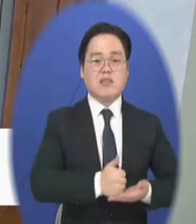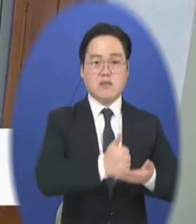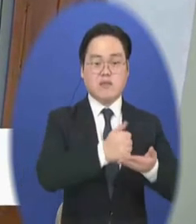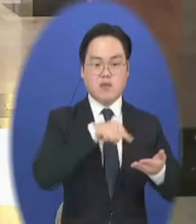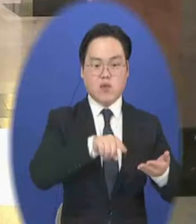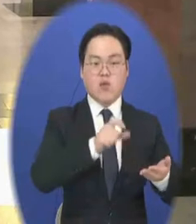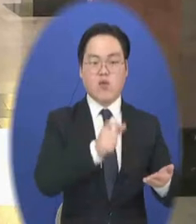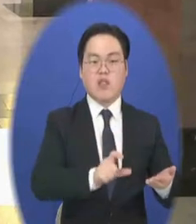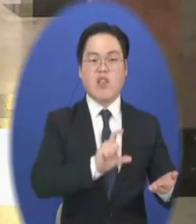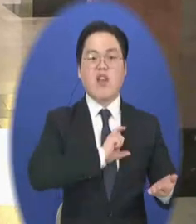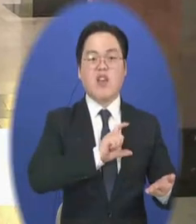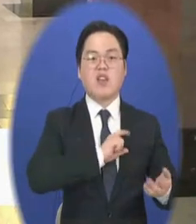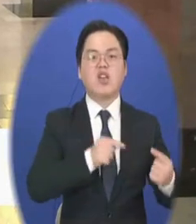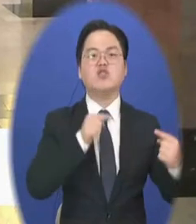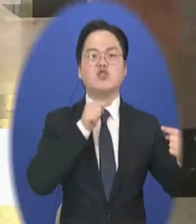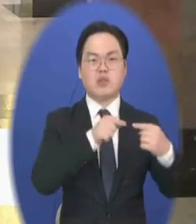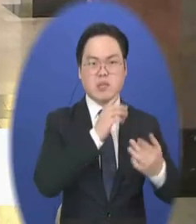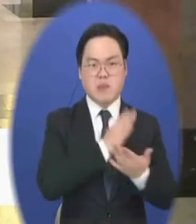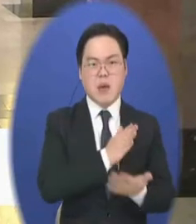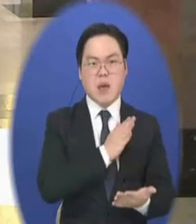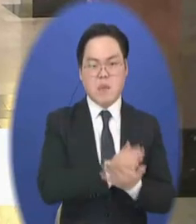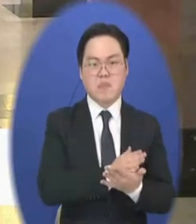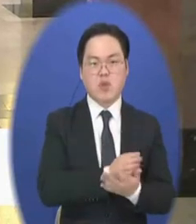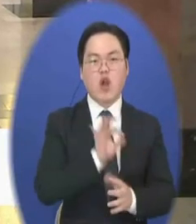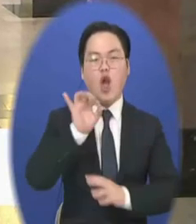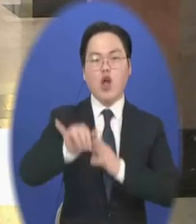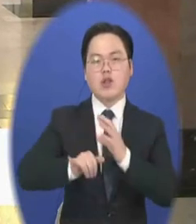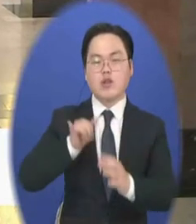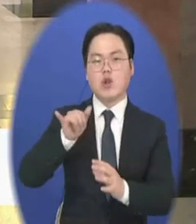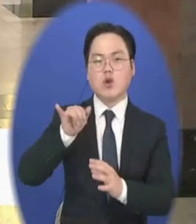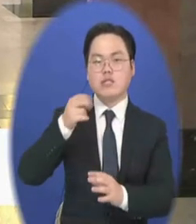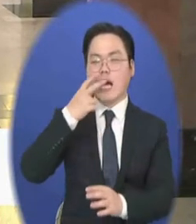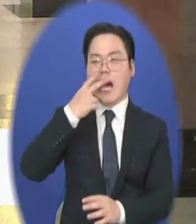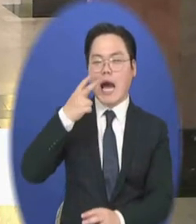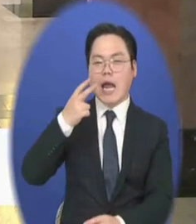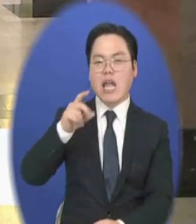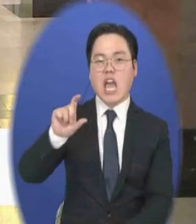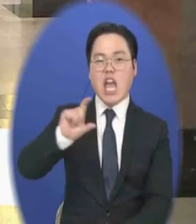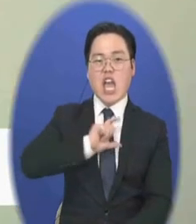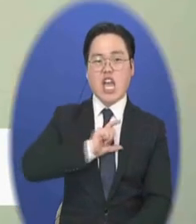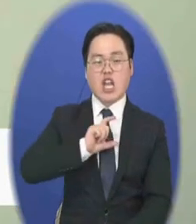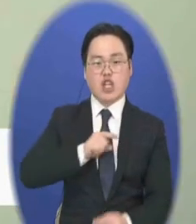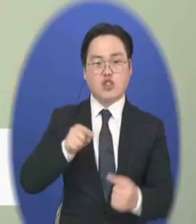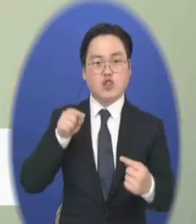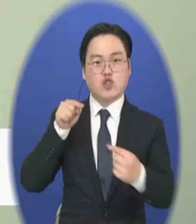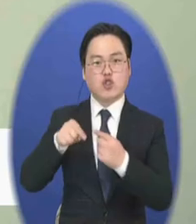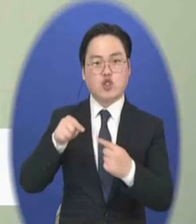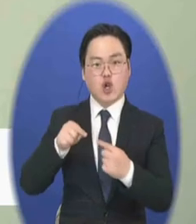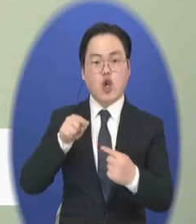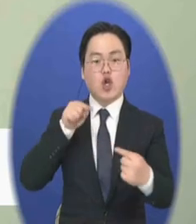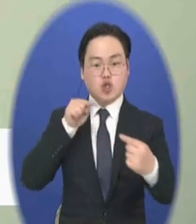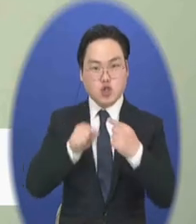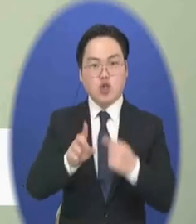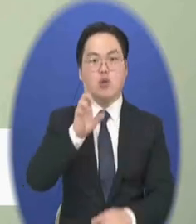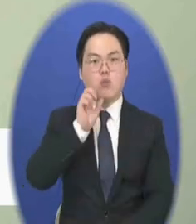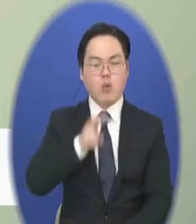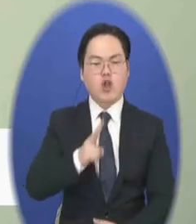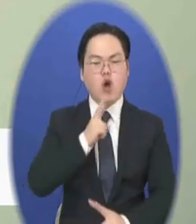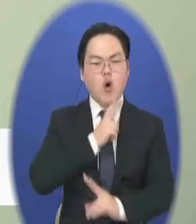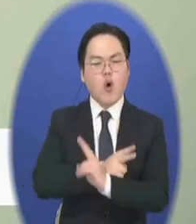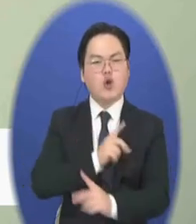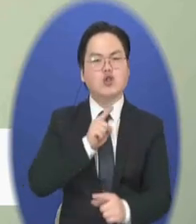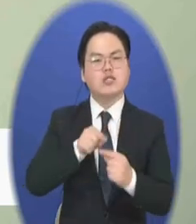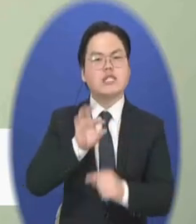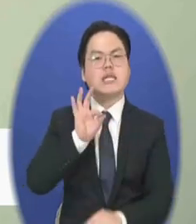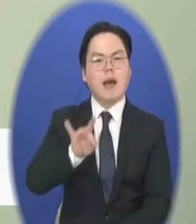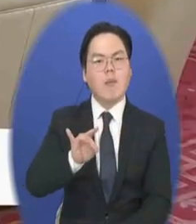эрхэн зөрчигдөж байна гэж үзэж байна. Олон улсын парламентын холбоо парламентчдын эрхэн зөрчигдөж байгаа эсхийг шалгаж зөрчигдсэн бол хууль зөрчсөн эсхийг шалгаж